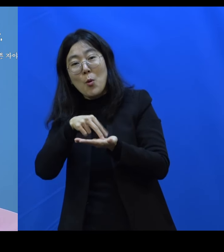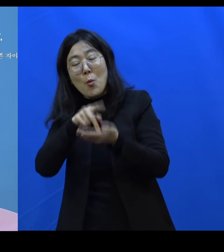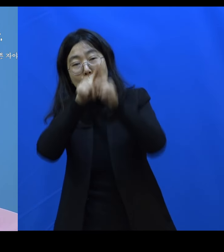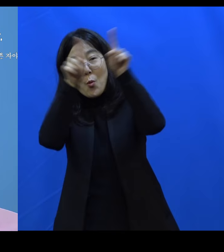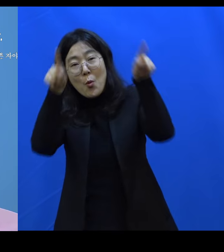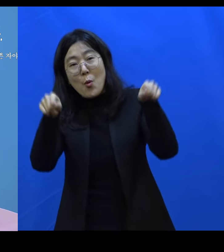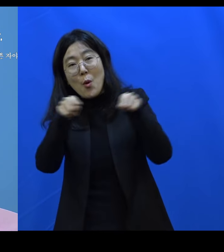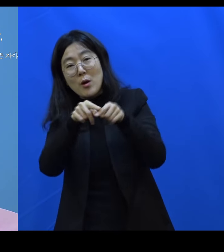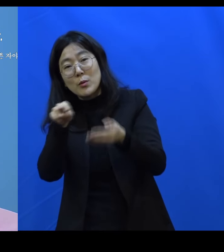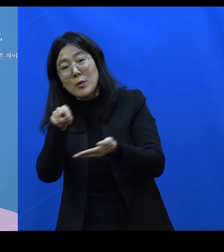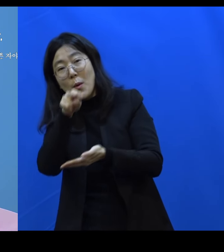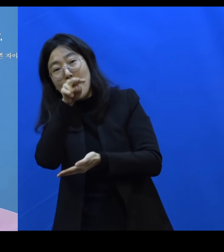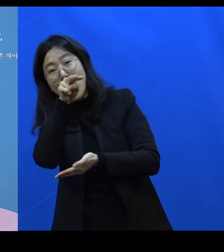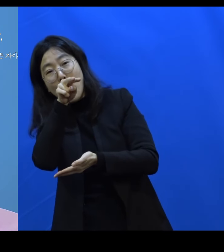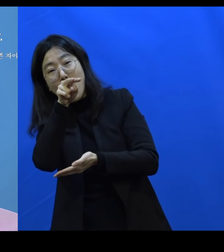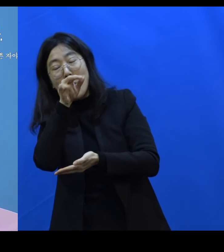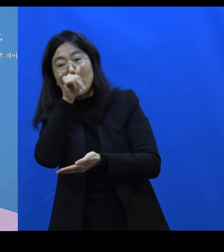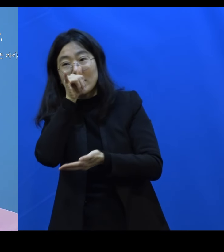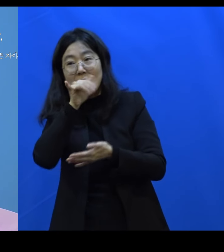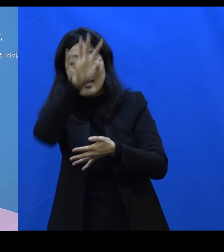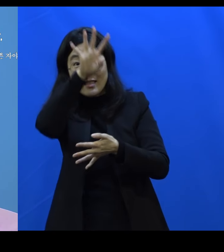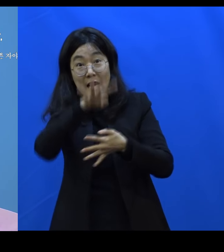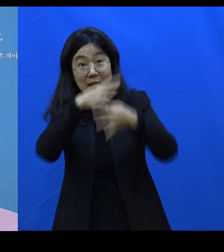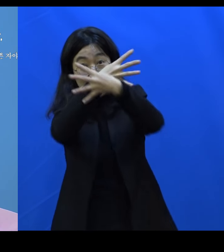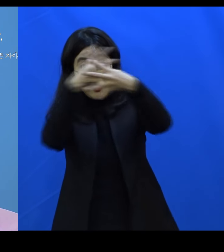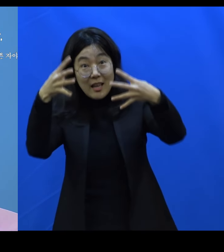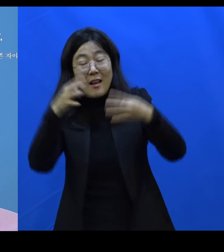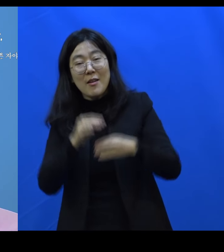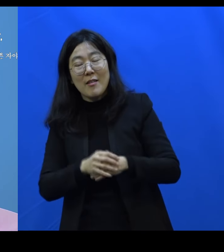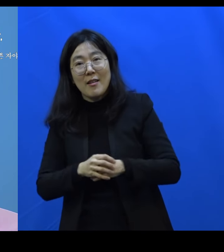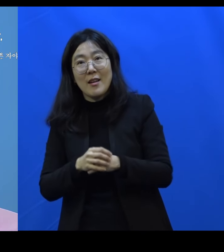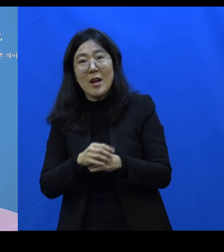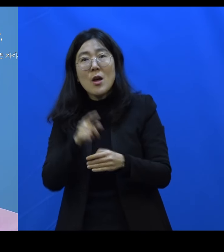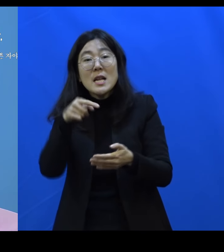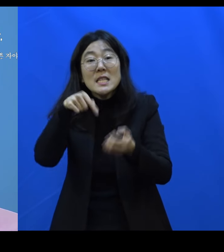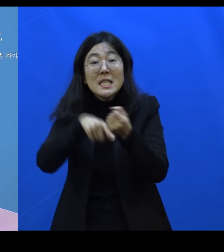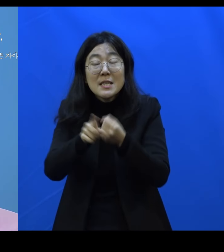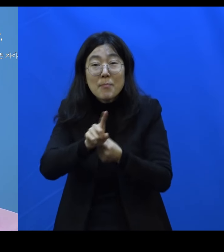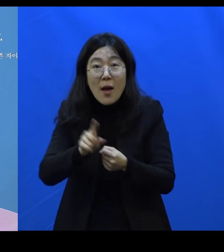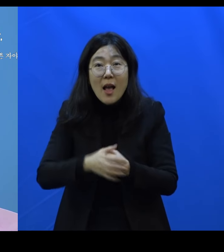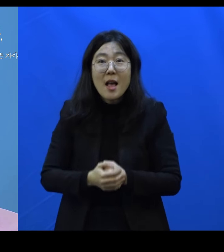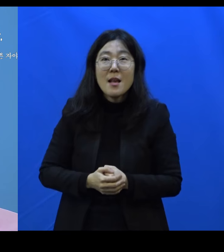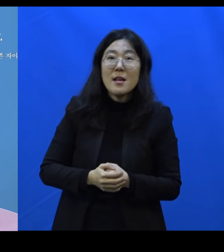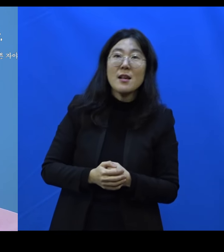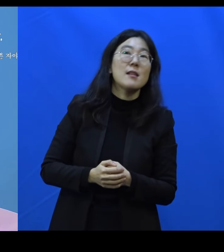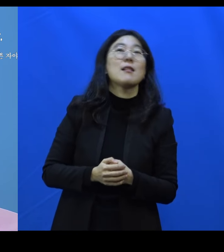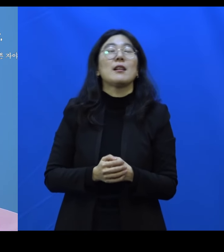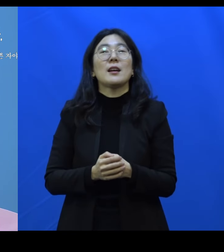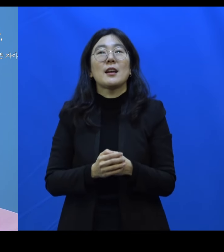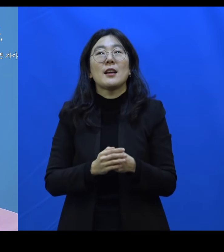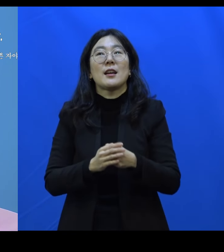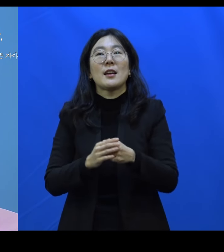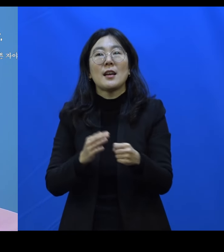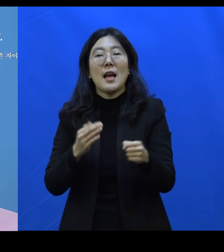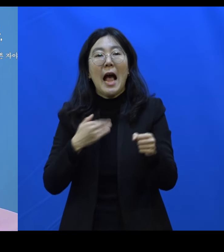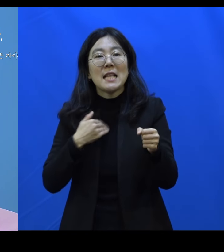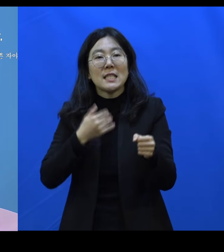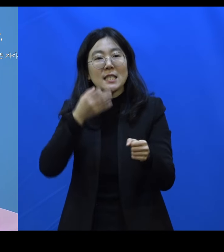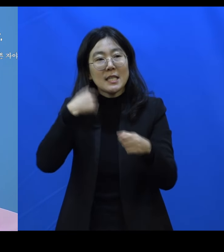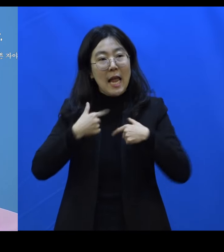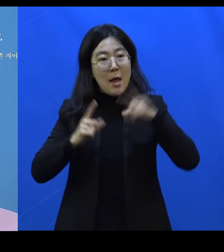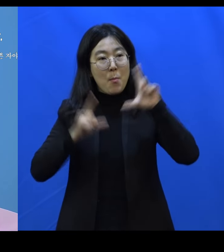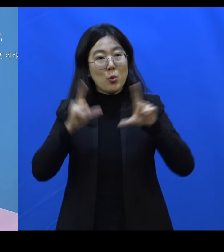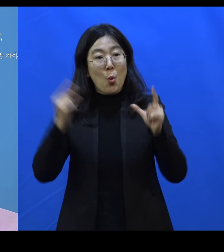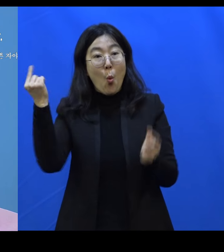있습니다. 창살 틈으로 바라본다. 그러니까 이 말은 뭐냐면 사랑하는 이가 아직 자신을 그녀에게 드러내고 있지